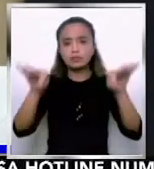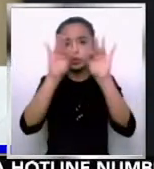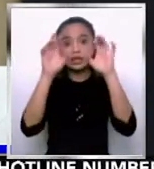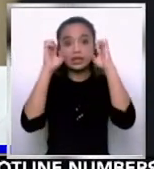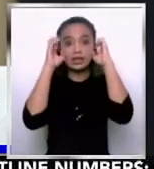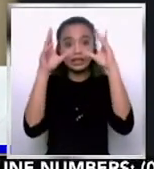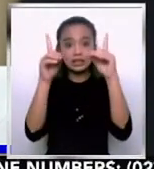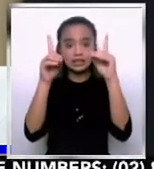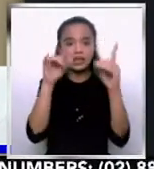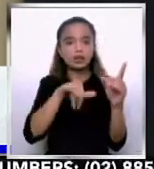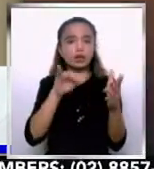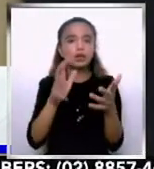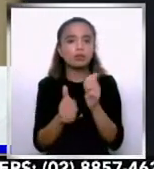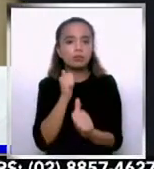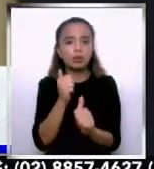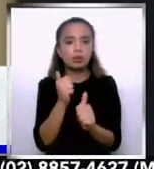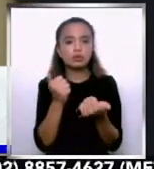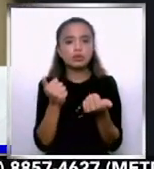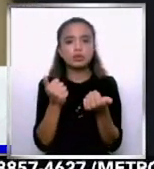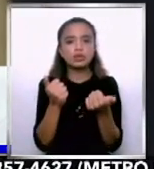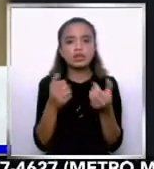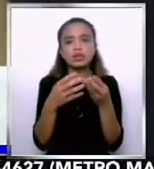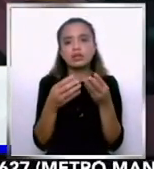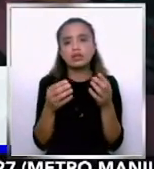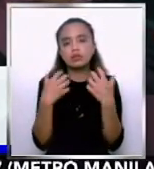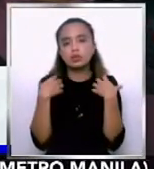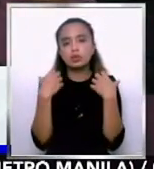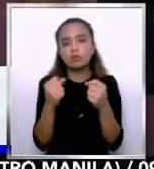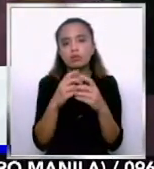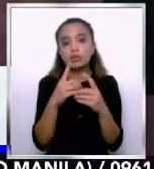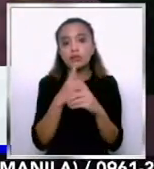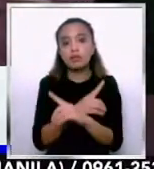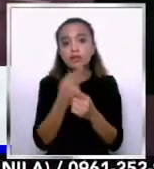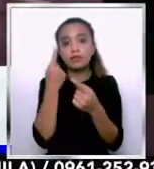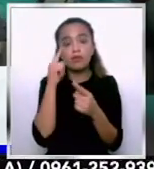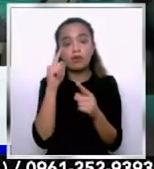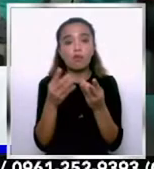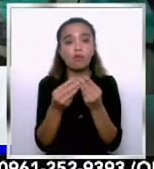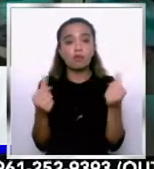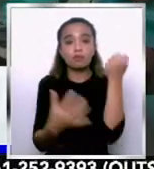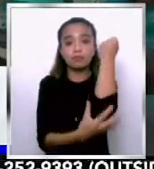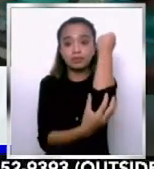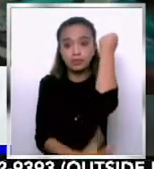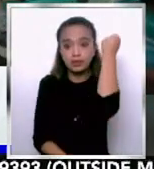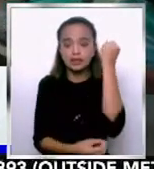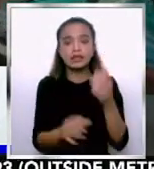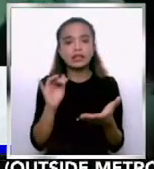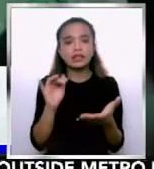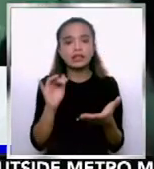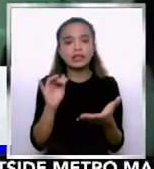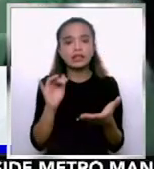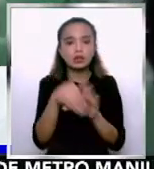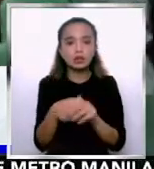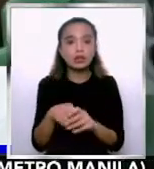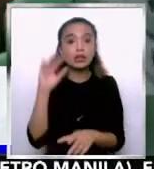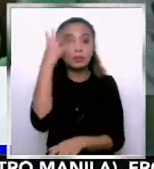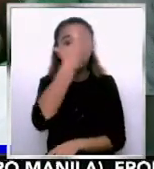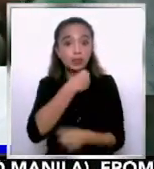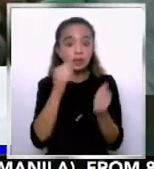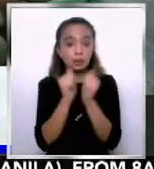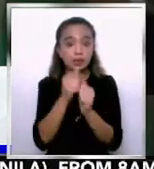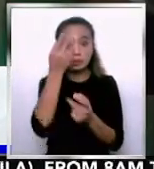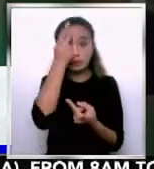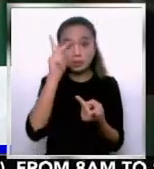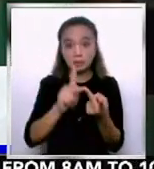pinakamabisang sandata laban sa kahirapan. Bagay na ibinahagi niya rin sa kanyang Beauty with a Purpose campaign na naglalayong